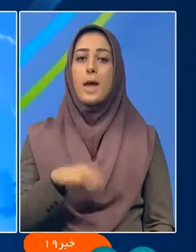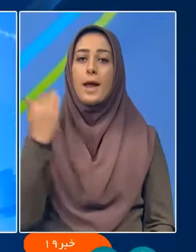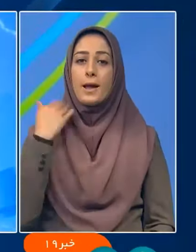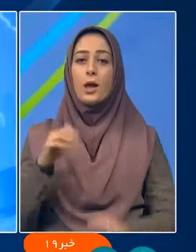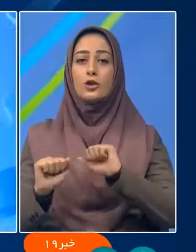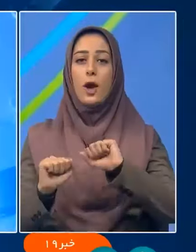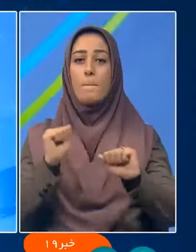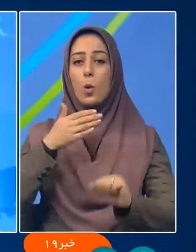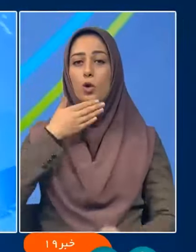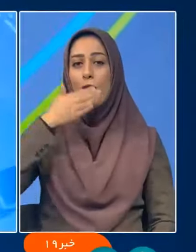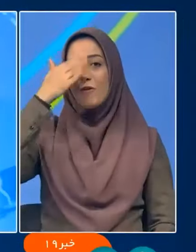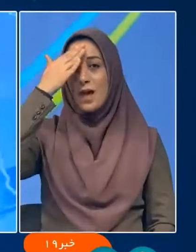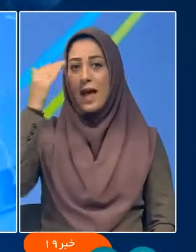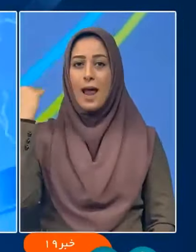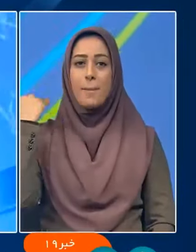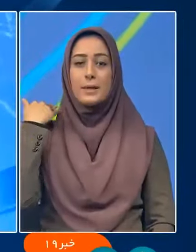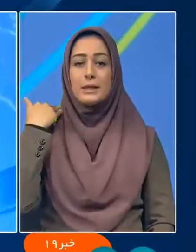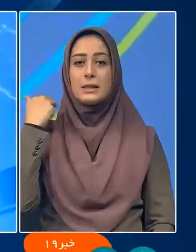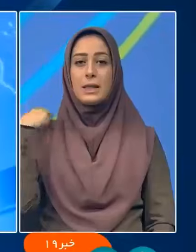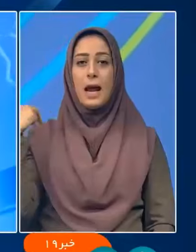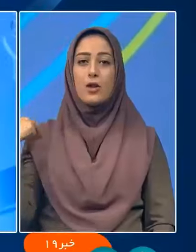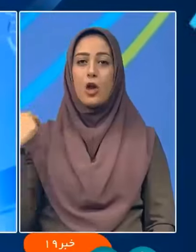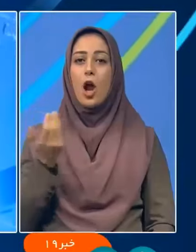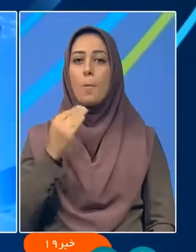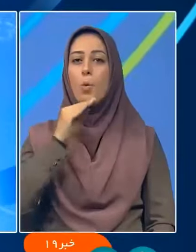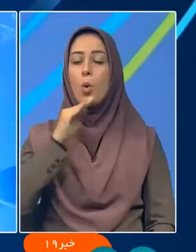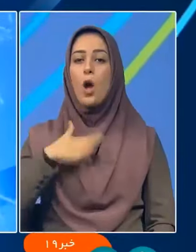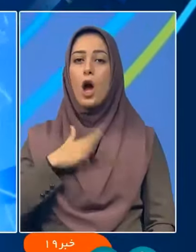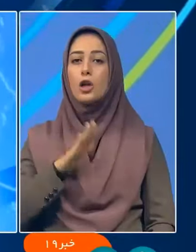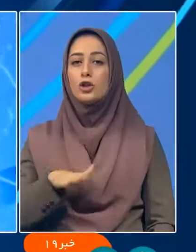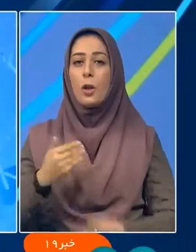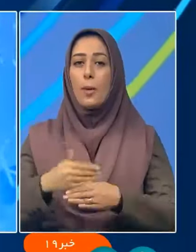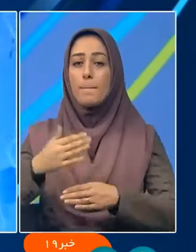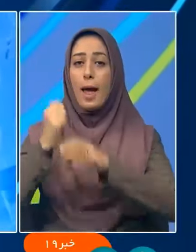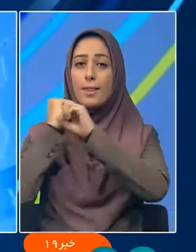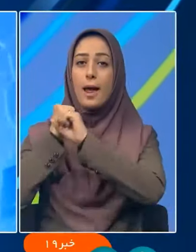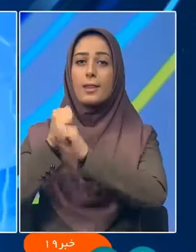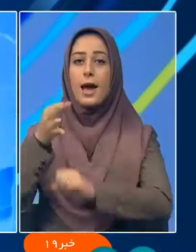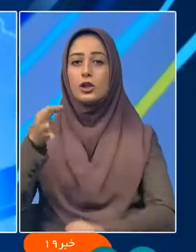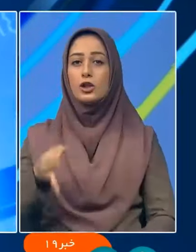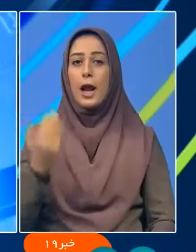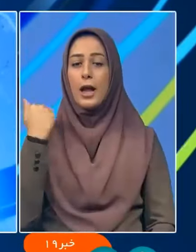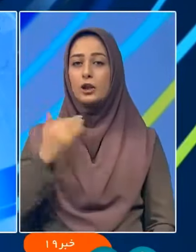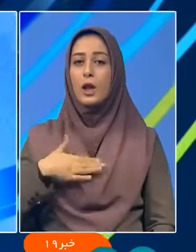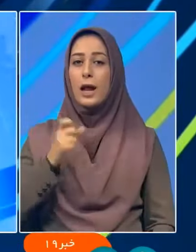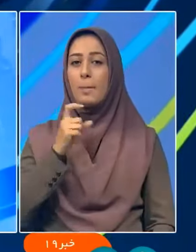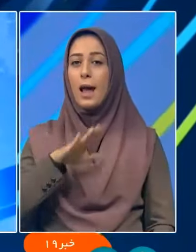پیکر شهید مدافع حرم سردار کیومرث پورهاشمی پس از تشییع در شهرک شهید محلاتی